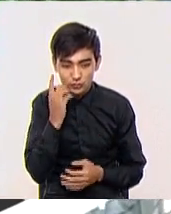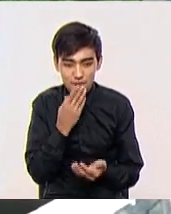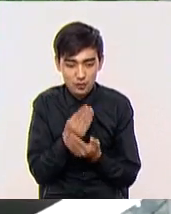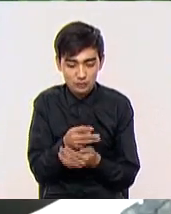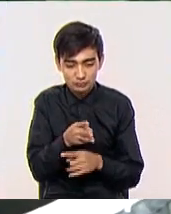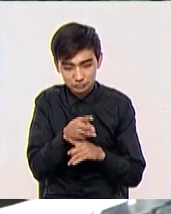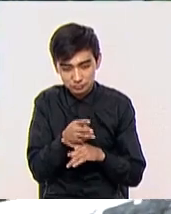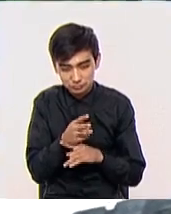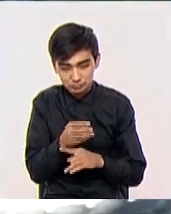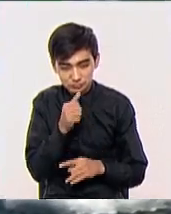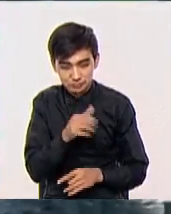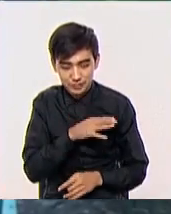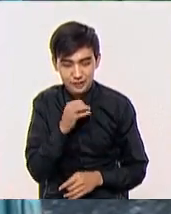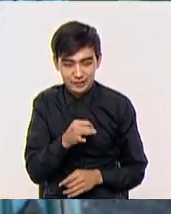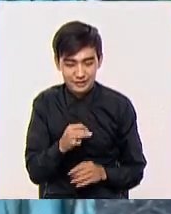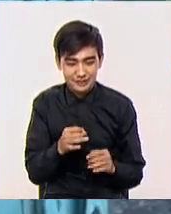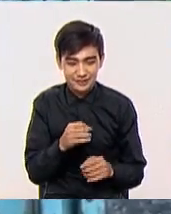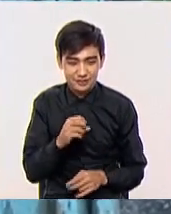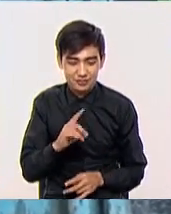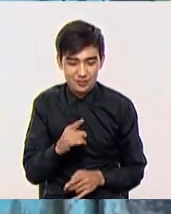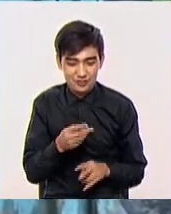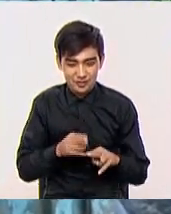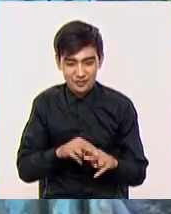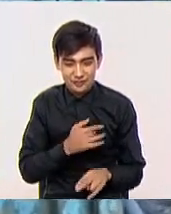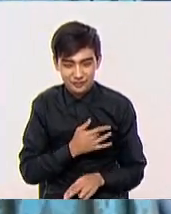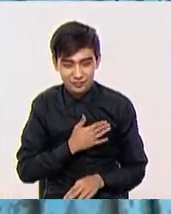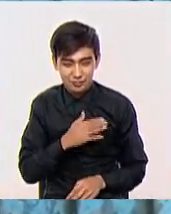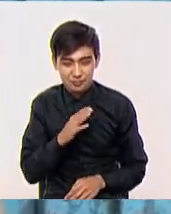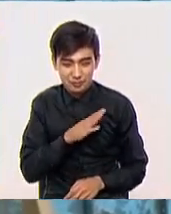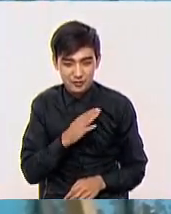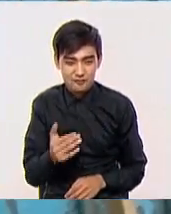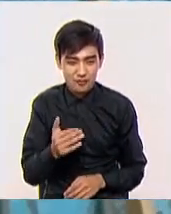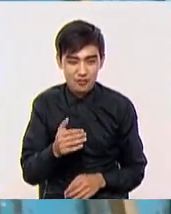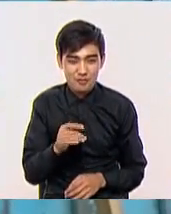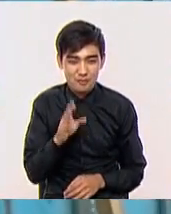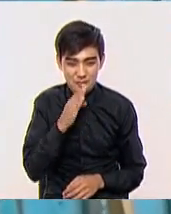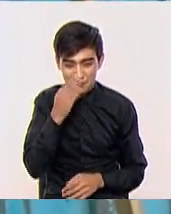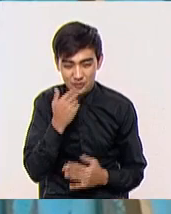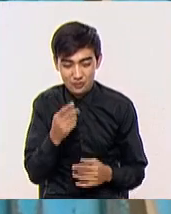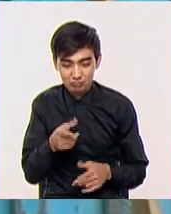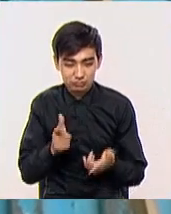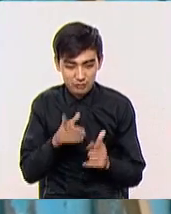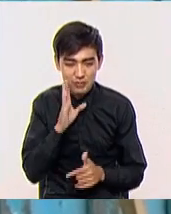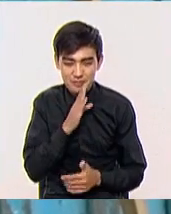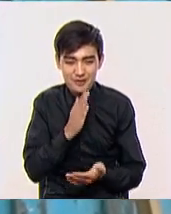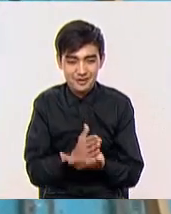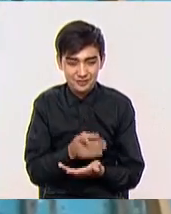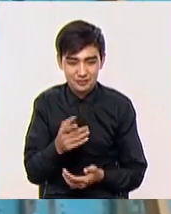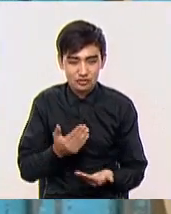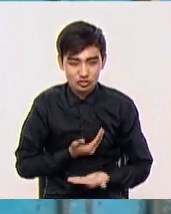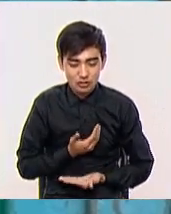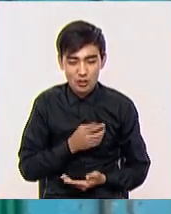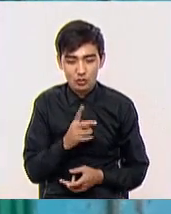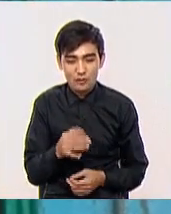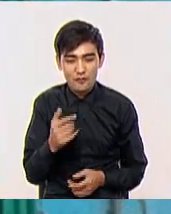телефонына түсіріп тұрған. Жетім делінген балалардың анасы негізінде тірі екен. Әкімдіктің сөзінше ол